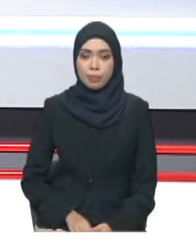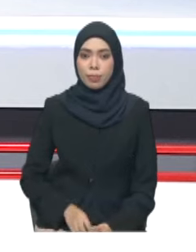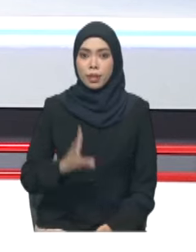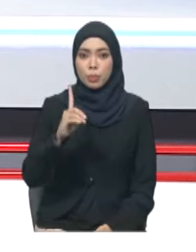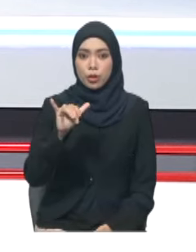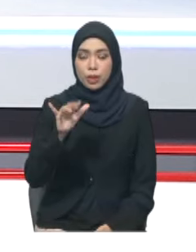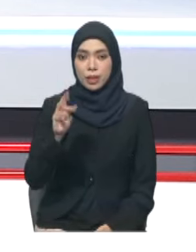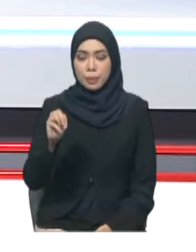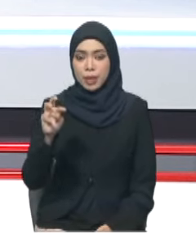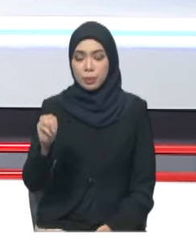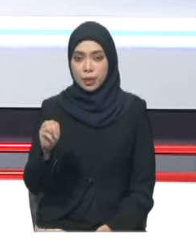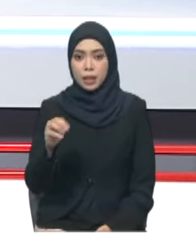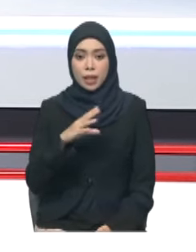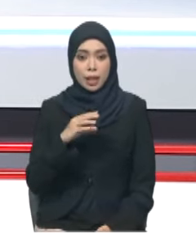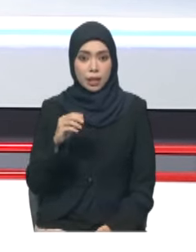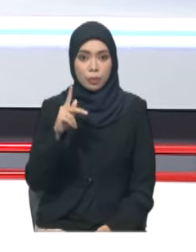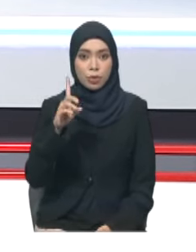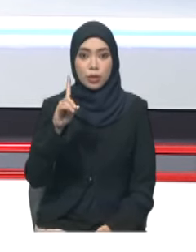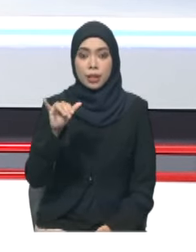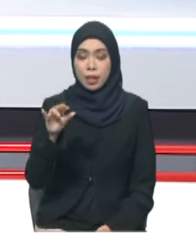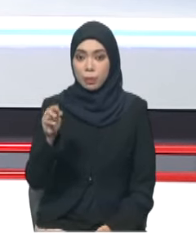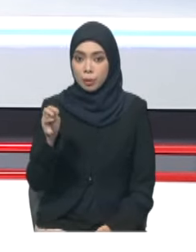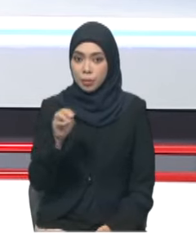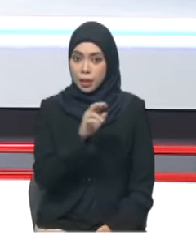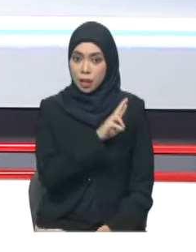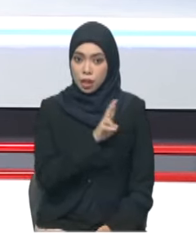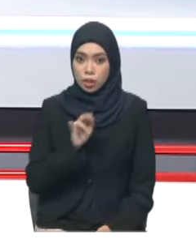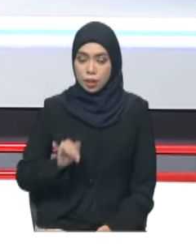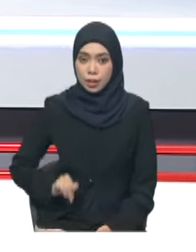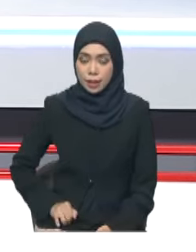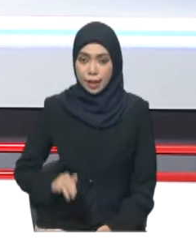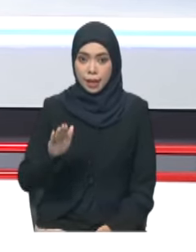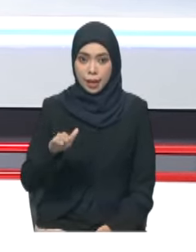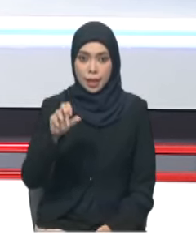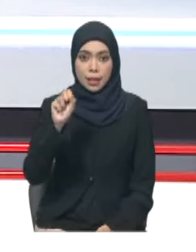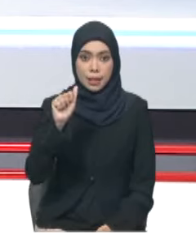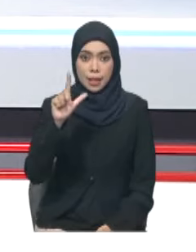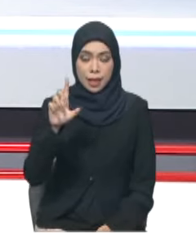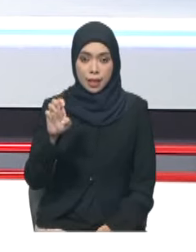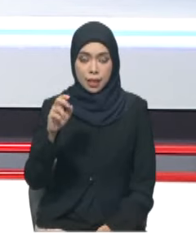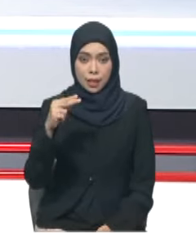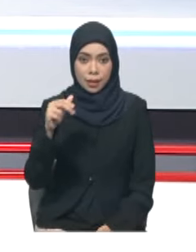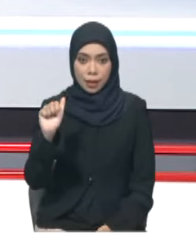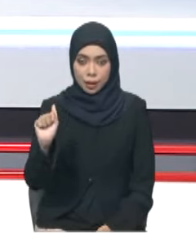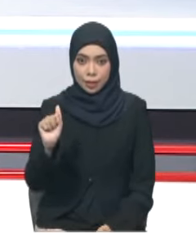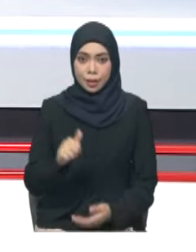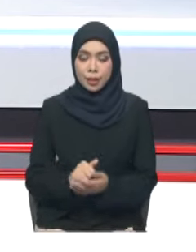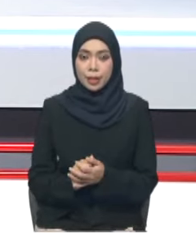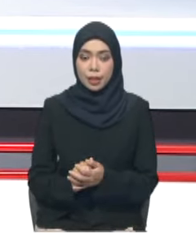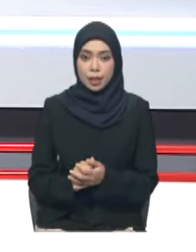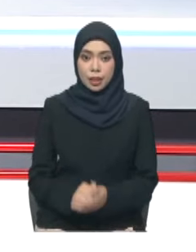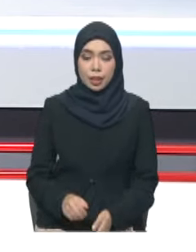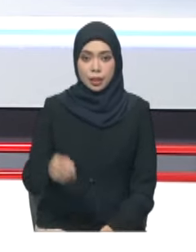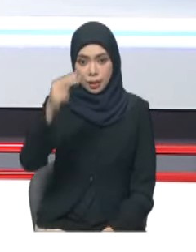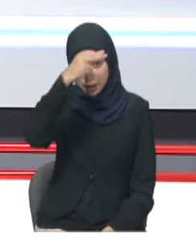Kebawah Duli Yang Maha Mulia Paduka Seri Baginda Raja Isteri Pangeran Anak Haja Soliha binti Almarhum Pangeran Pemanca Pangeran